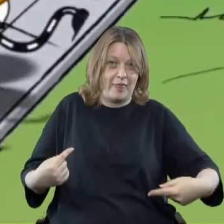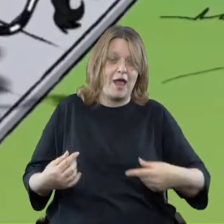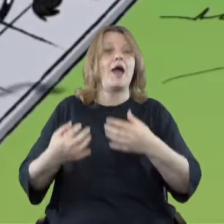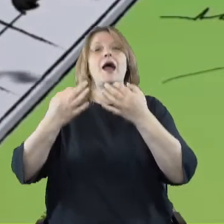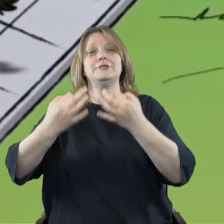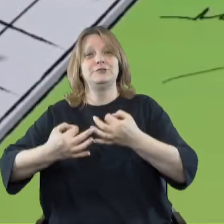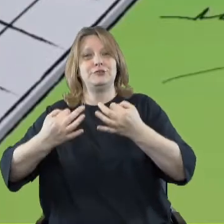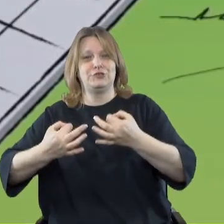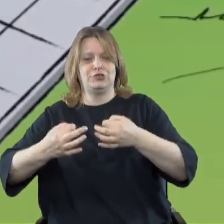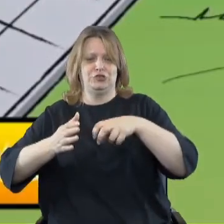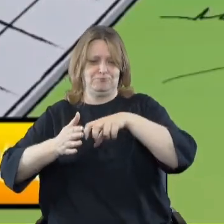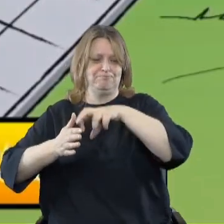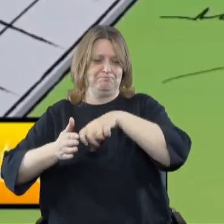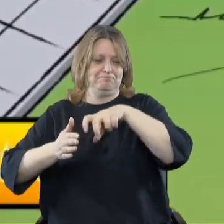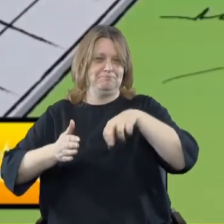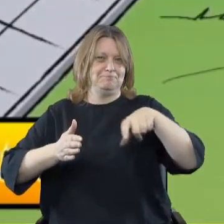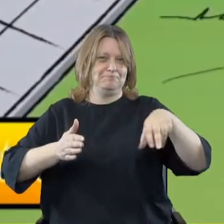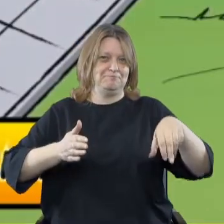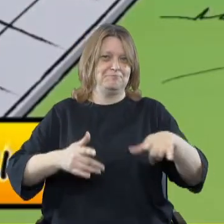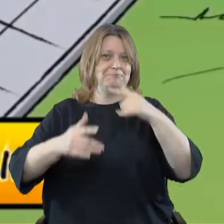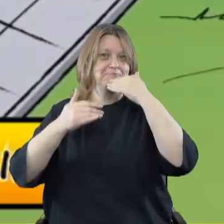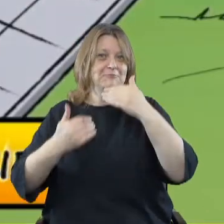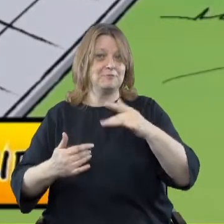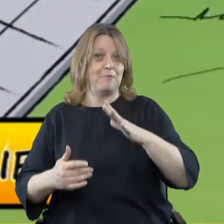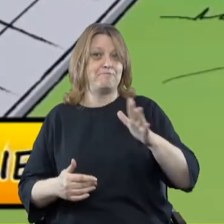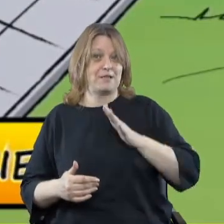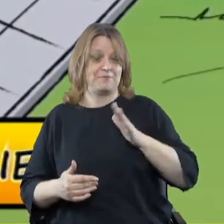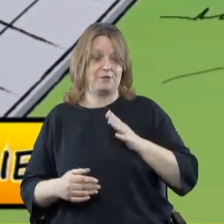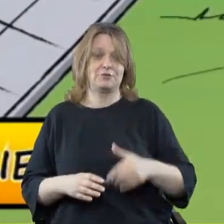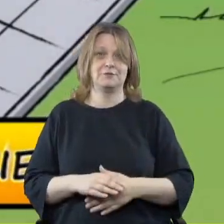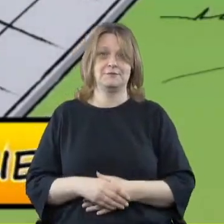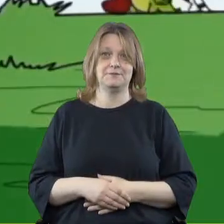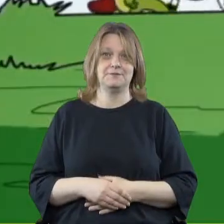pasy równym krokiem idziemy. Tylko wtedy bezpieczni będziemy.